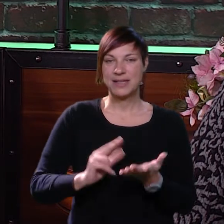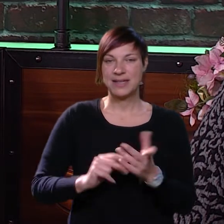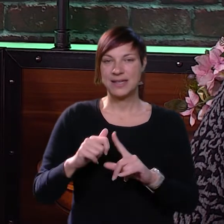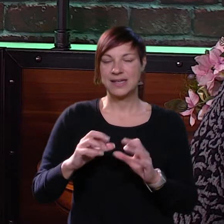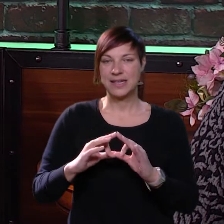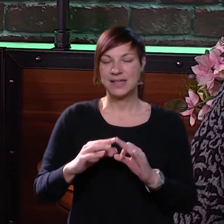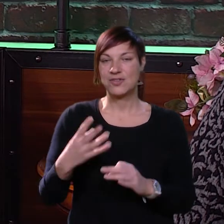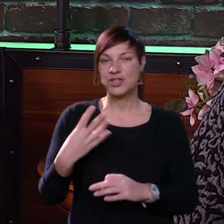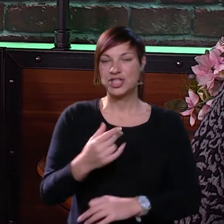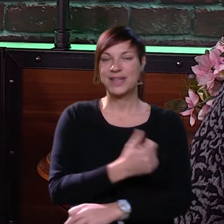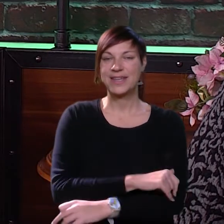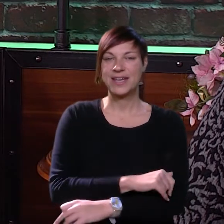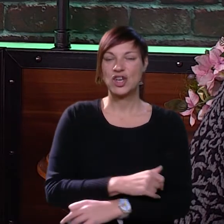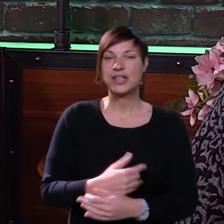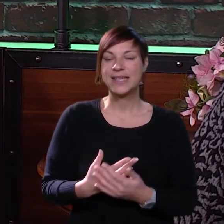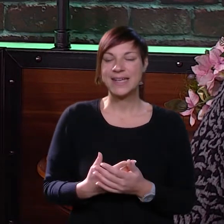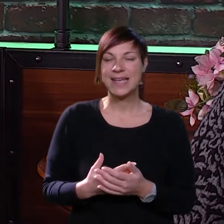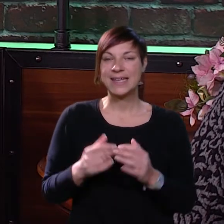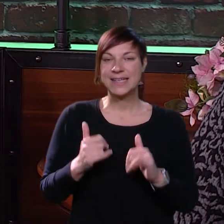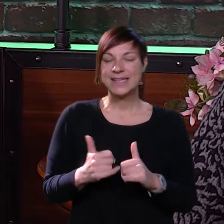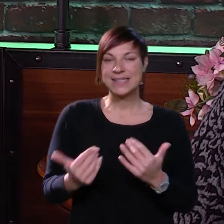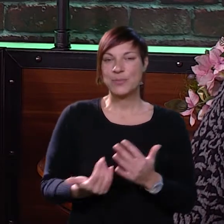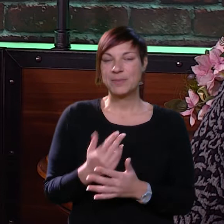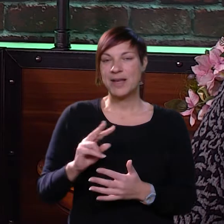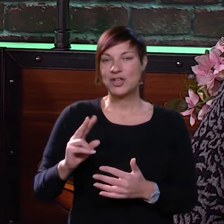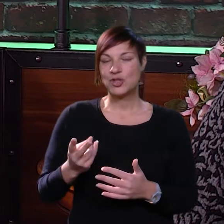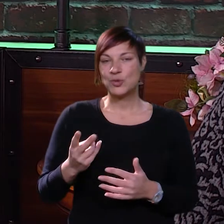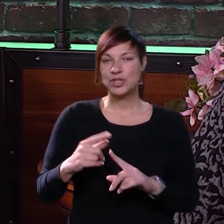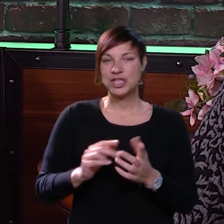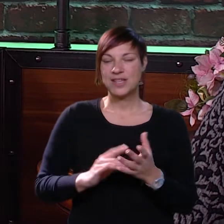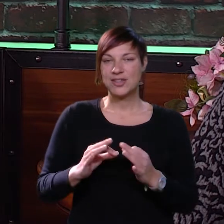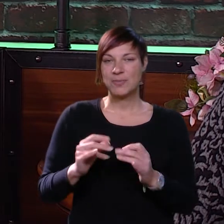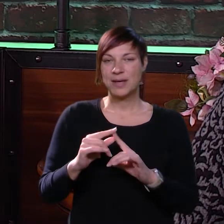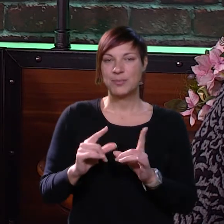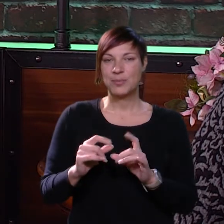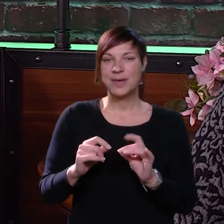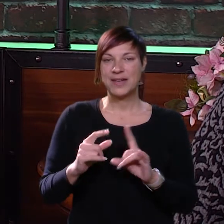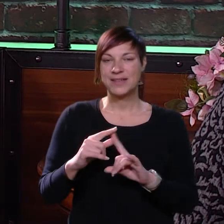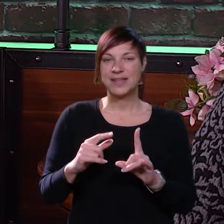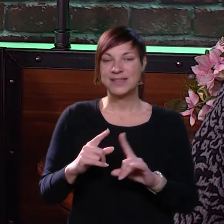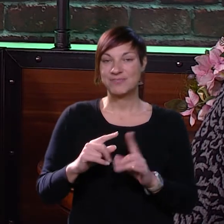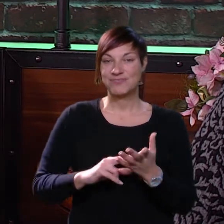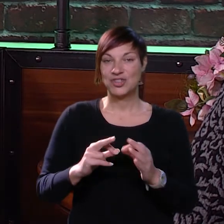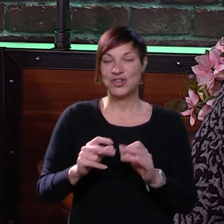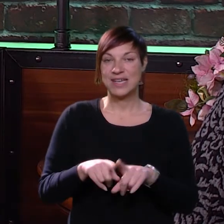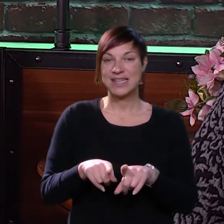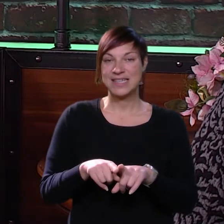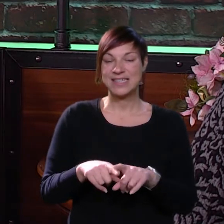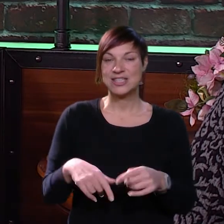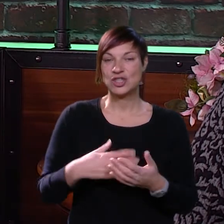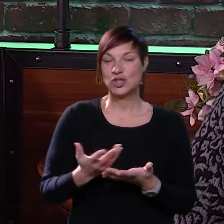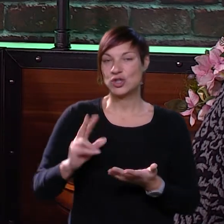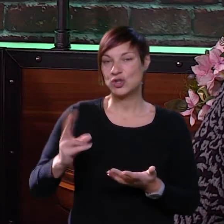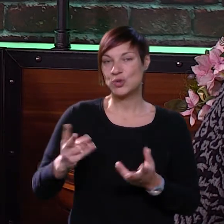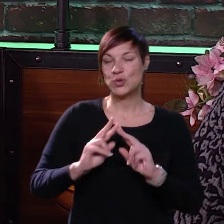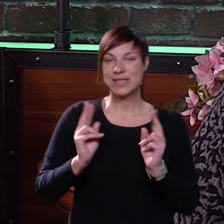brata Nika koji će uskoro 4 godine. A sad je opet malo drugačije, Toma je sad u pubertetu i Tonka je u isto pubertetu, to